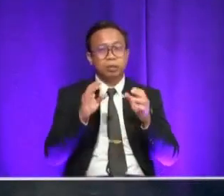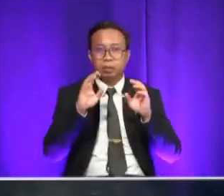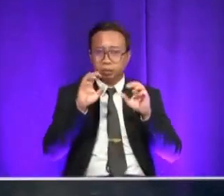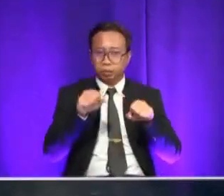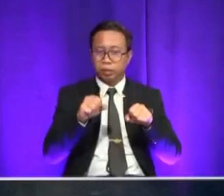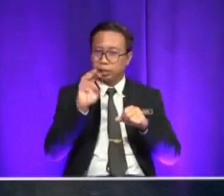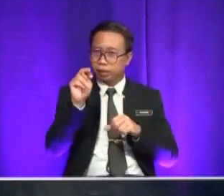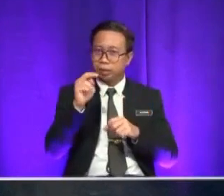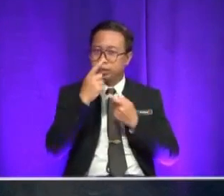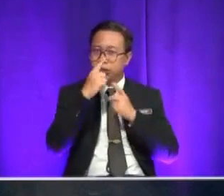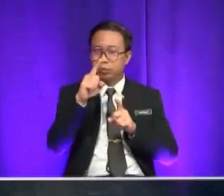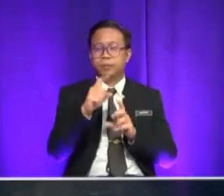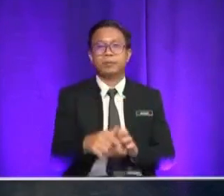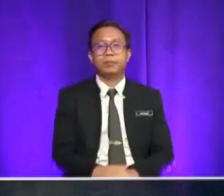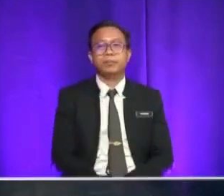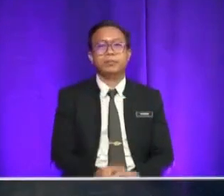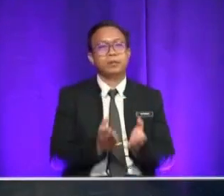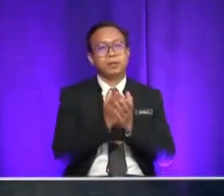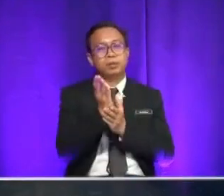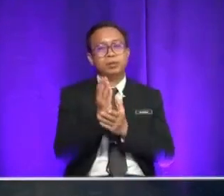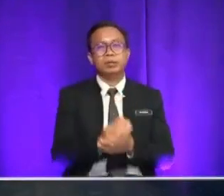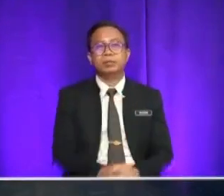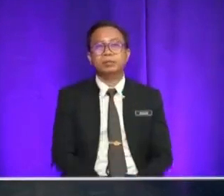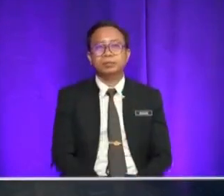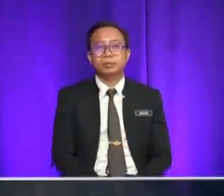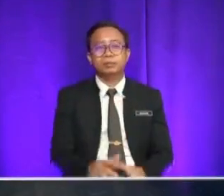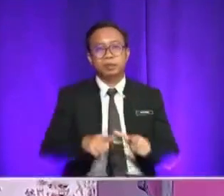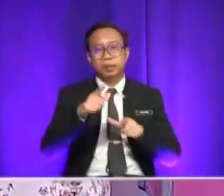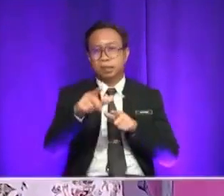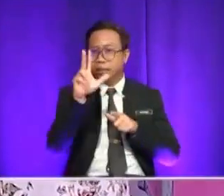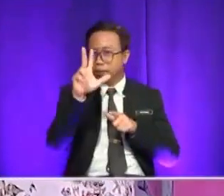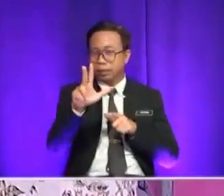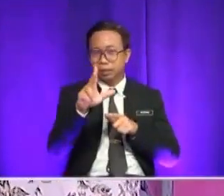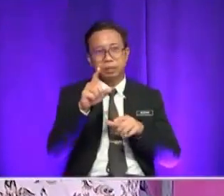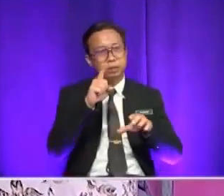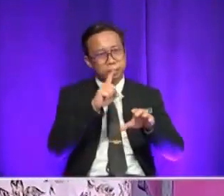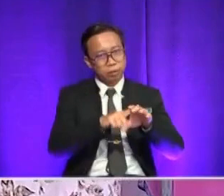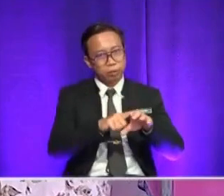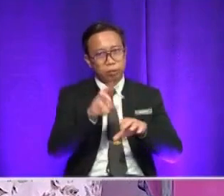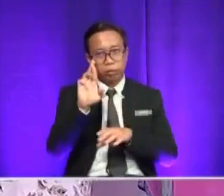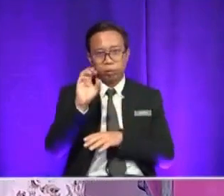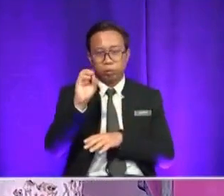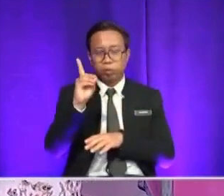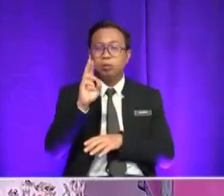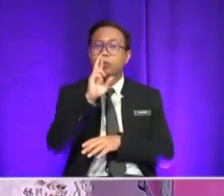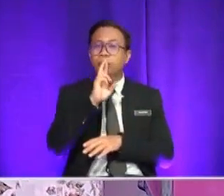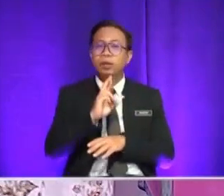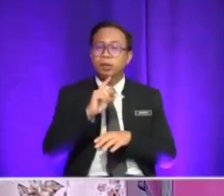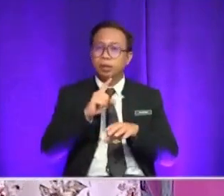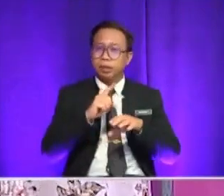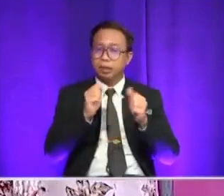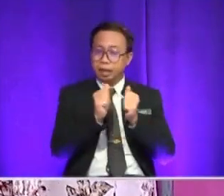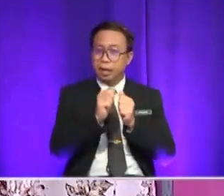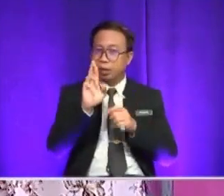soalan saya. InsyaAllah. Okey, kita terus ya. Okey, langkah yang ketiga, sentuhkan prop merah dan prop hitam